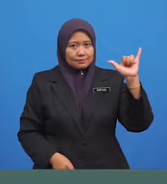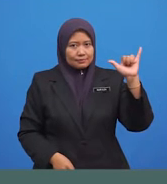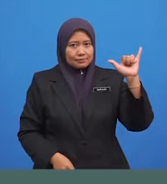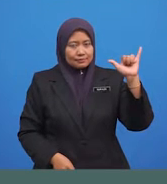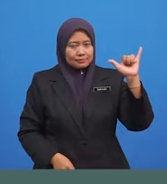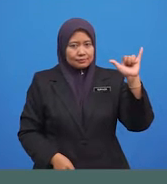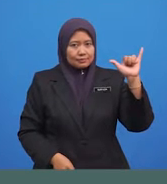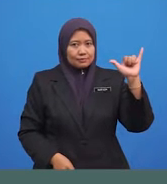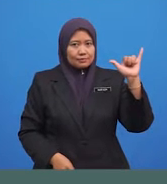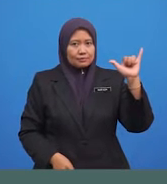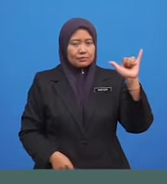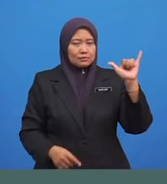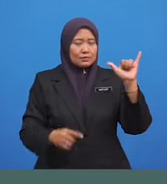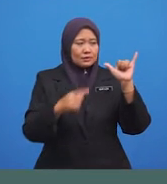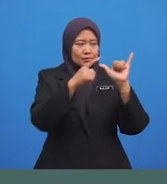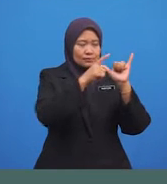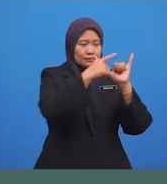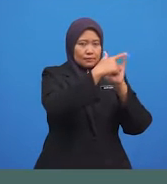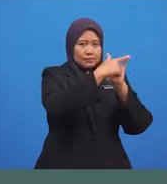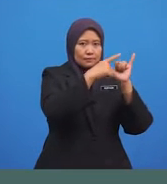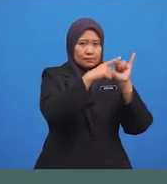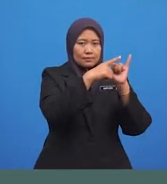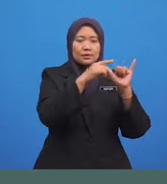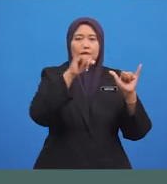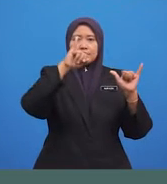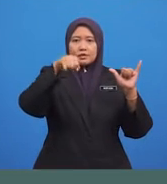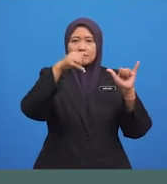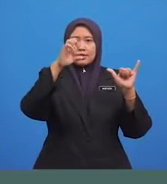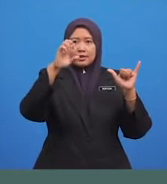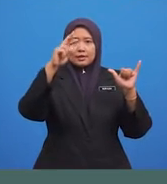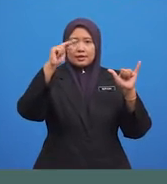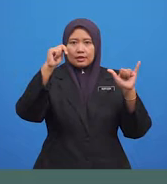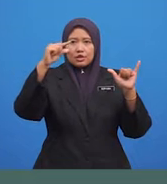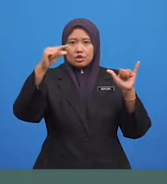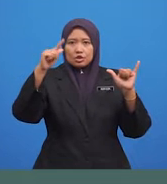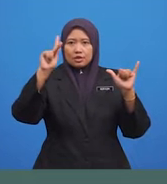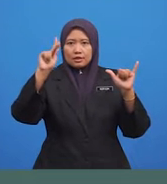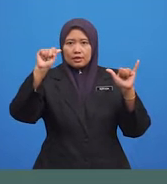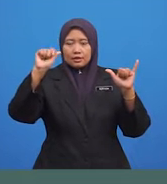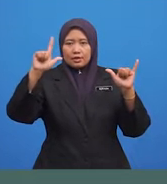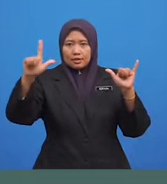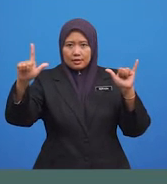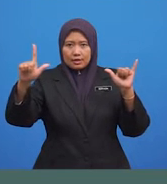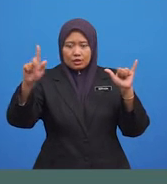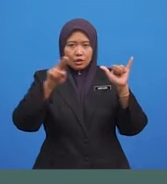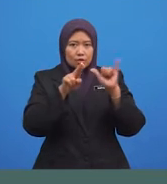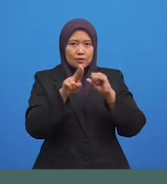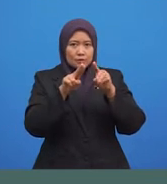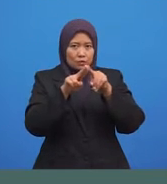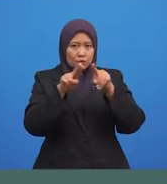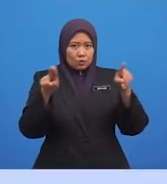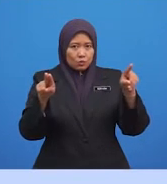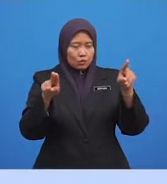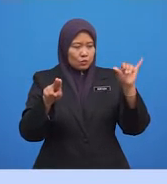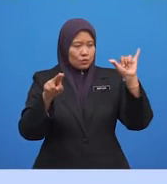Di mana jengkal adalah ukuran daripada hujung ibu jari ke hujung jari